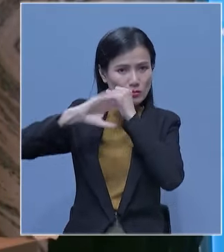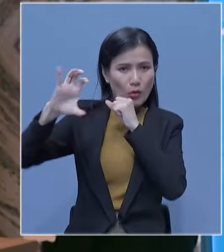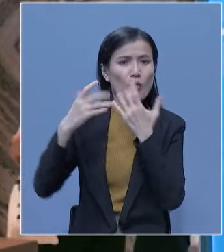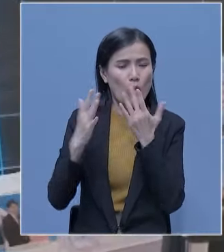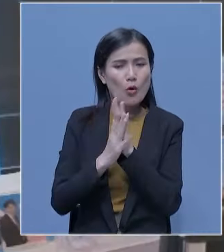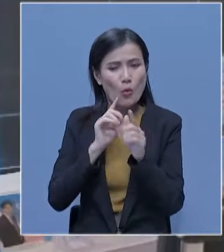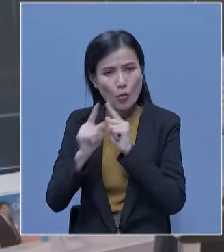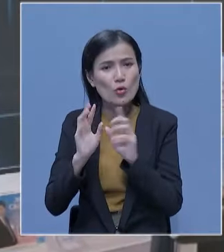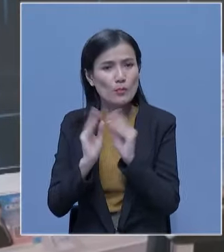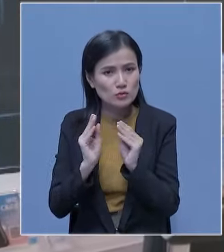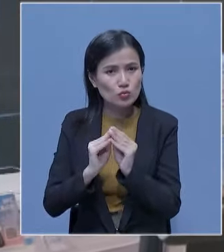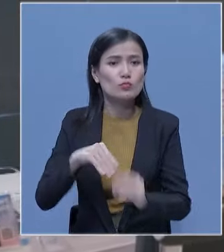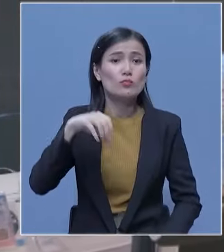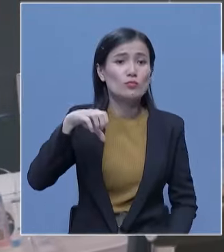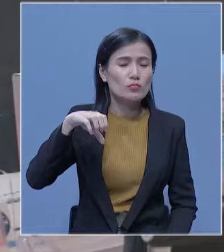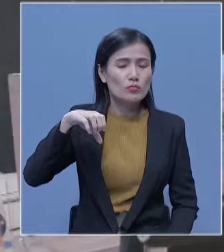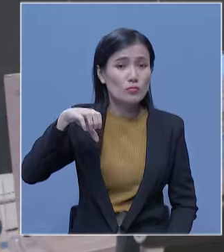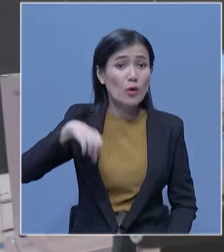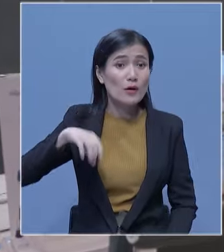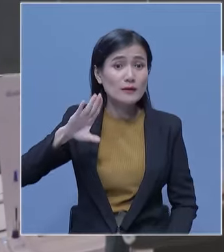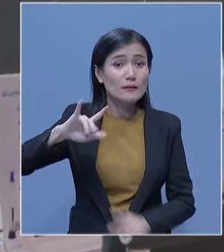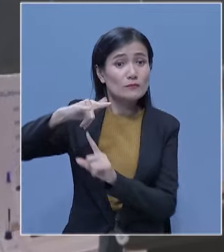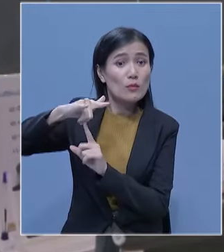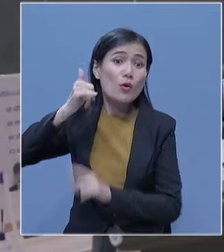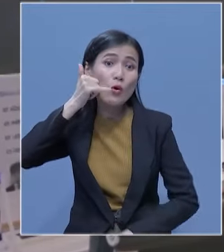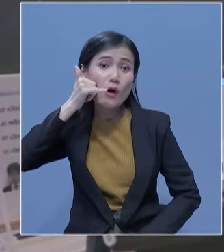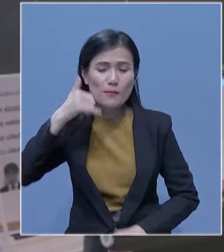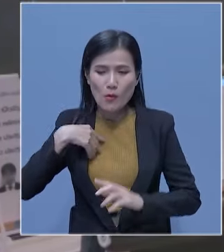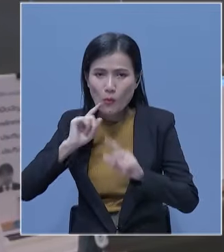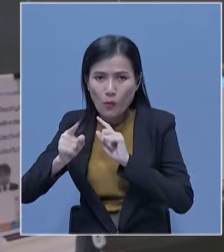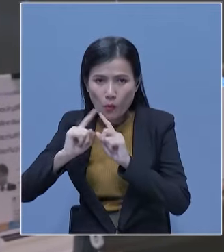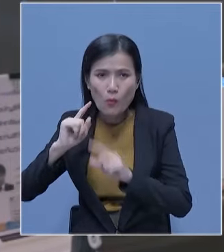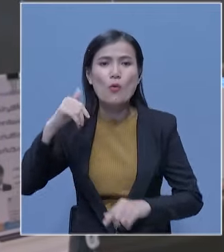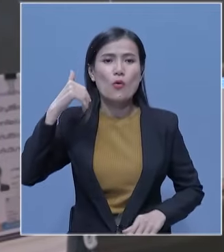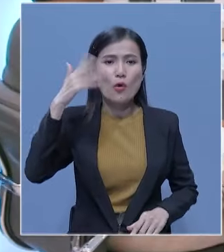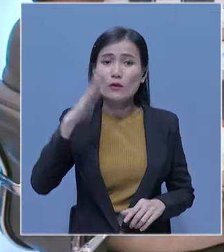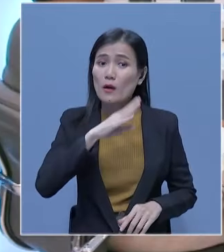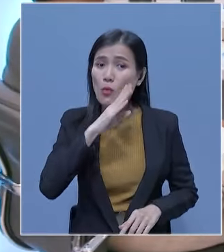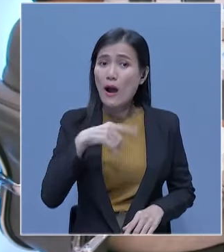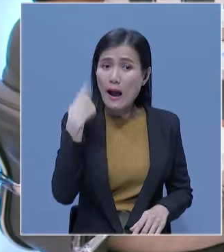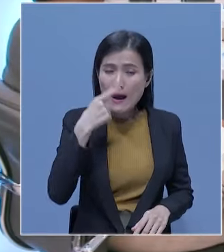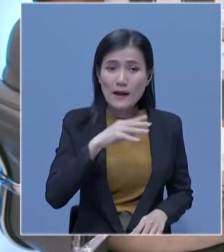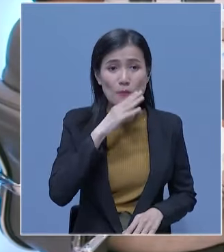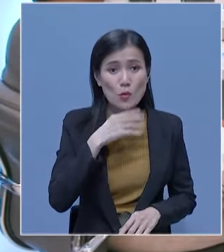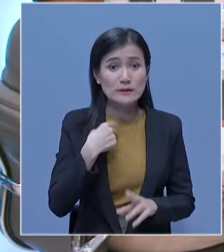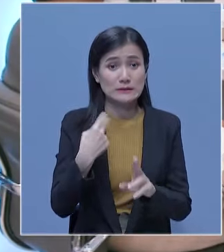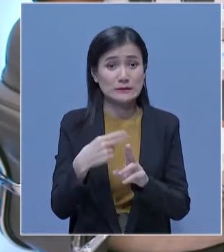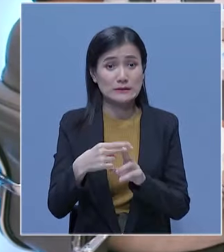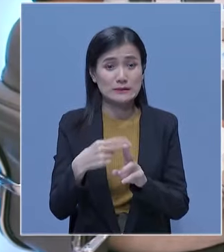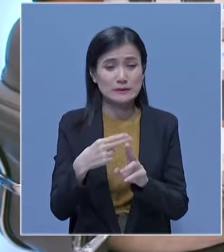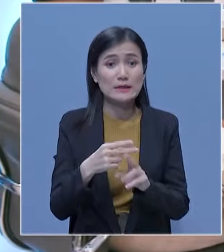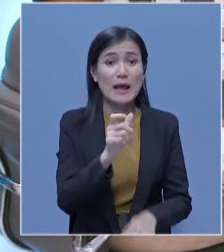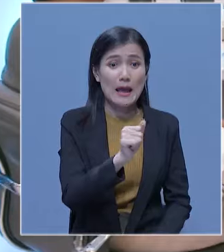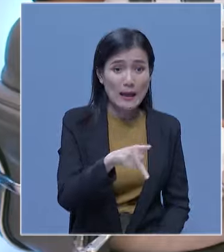ารือกับผู้ให้บริการโทรศัพท์เคลื่อนที่เพื่ออำนวยความสะดวกให้กับผู้ใช้บริการที่ต้องเปลี่ยนชื่อผู้ถือครองให้ตรงกับโมบาย